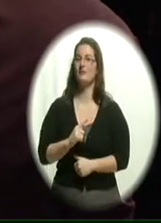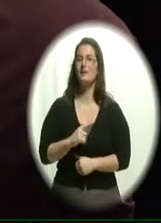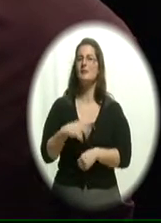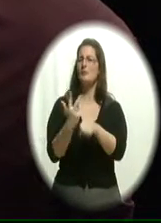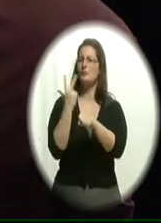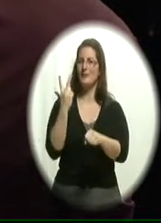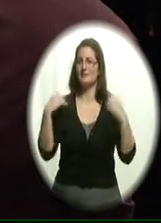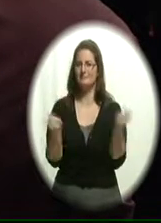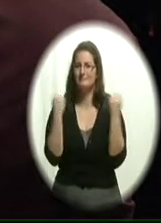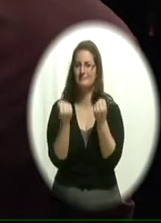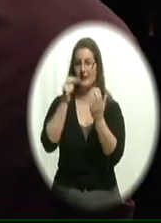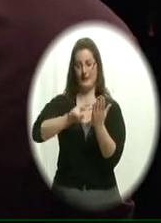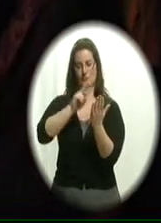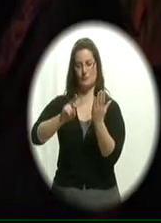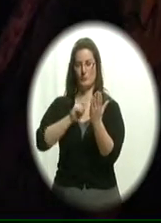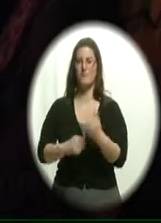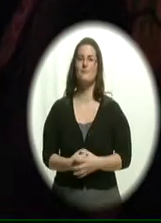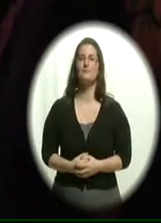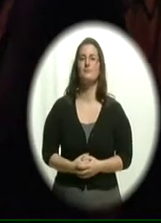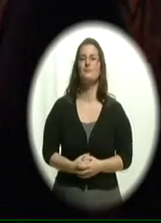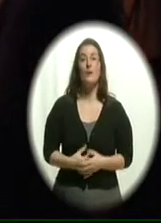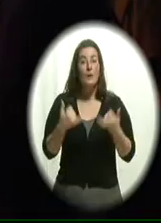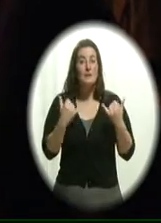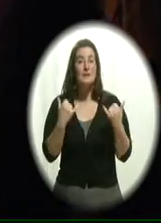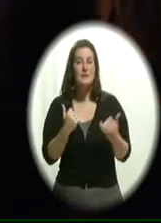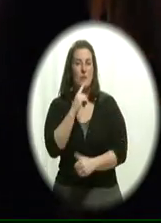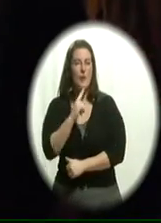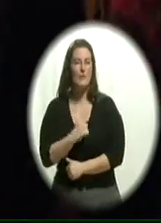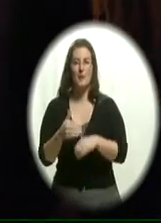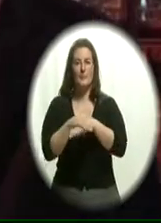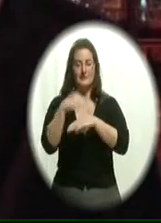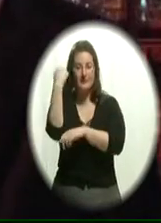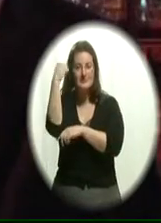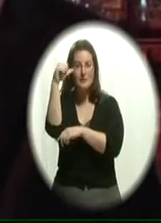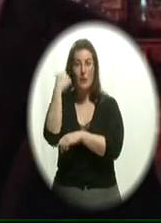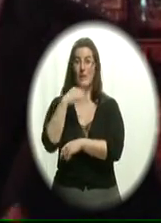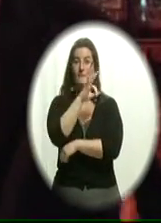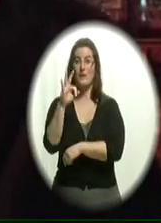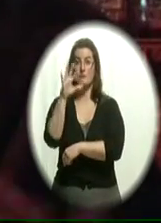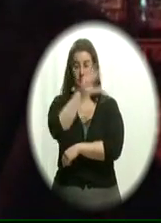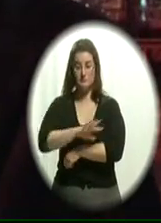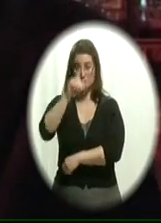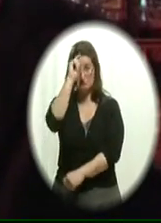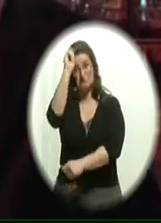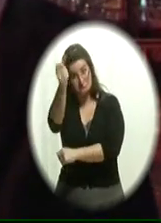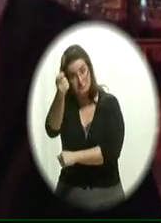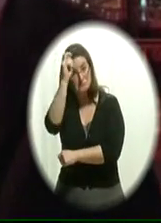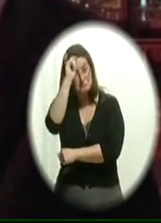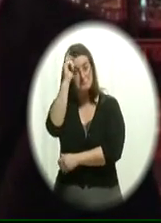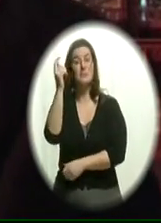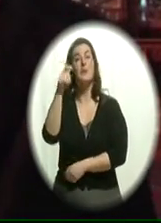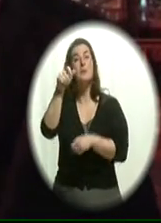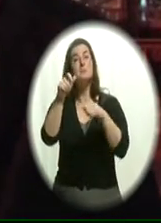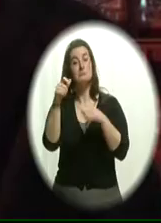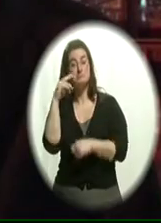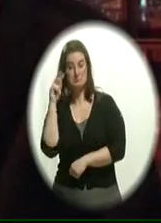lecture. On a mis en place au Havre une politique de la lecture qui est une politique unique, qui a été d'ailleurs saluée en France par des gens qui n'ont rien à voir avec le Havre et qui ont